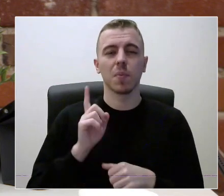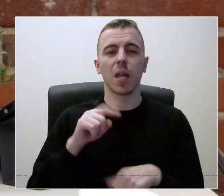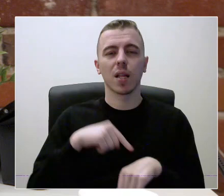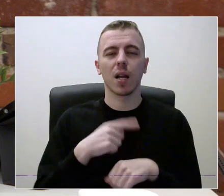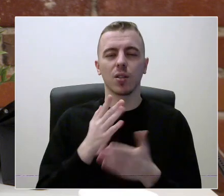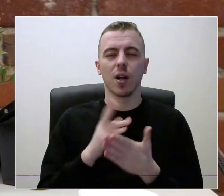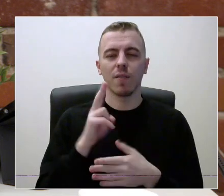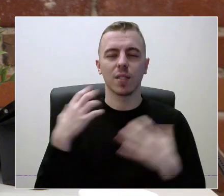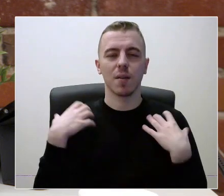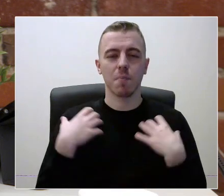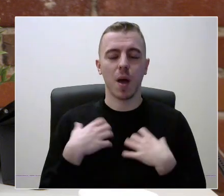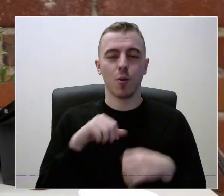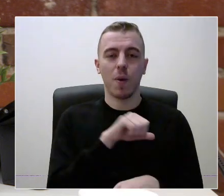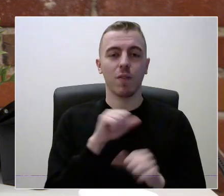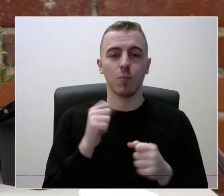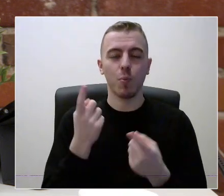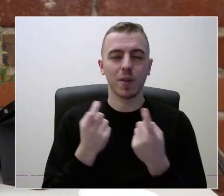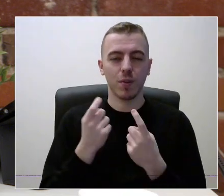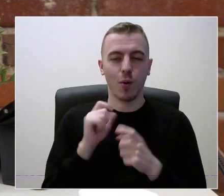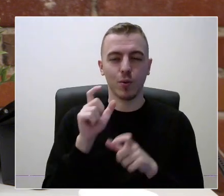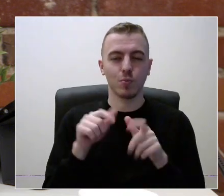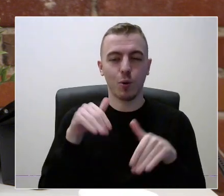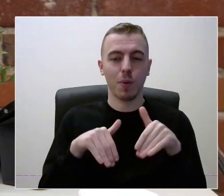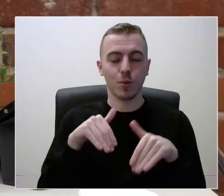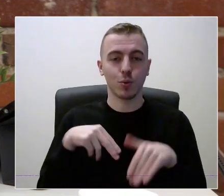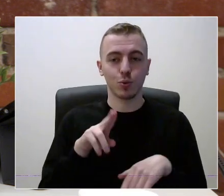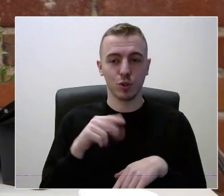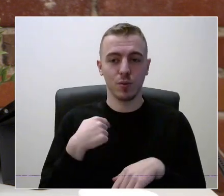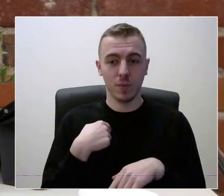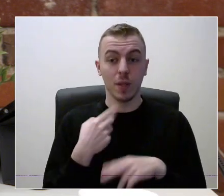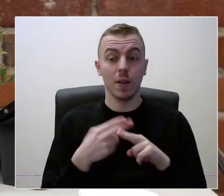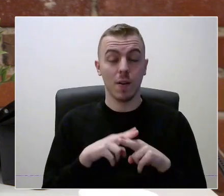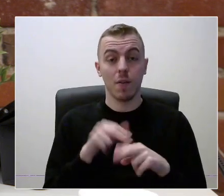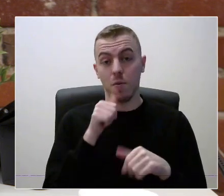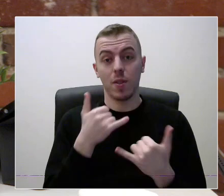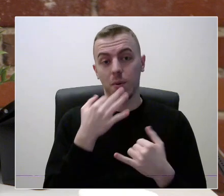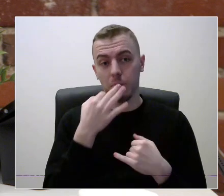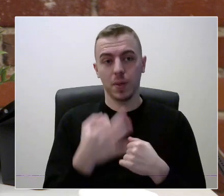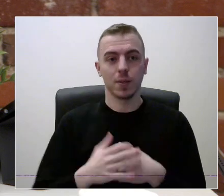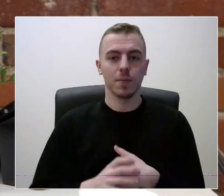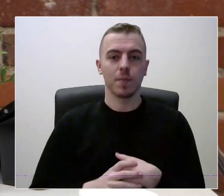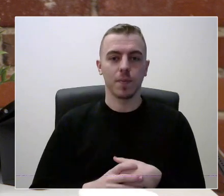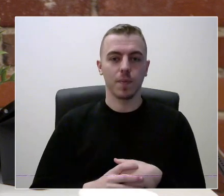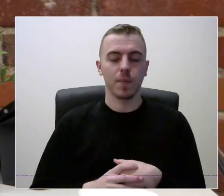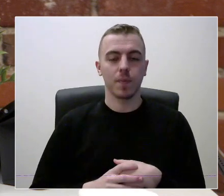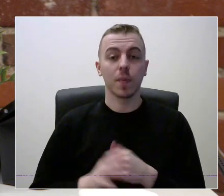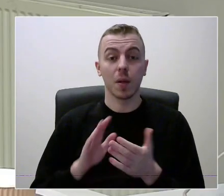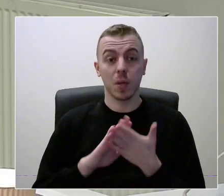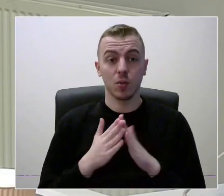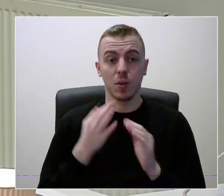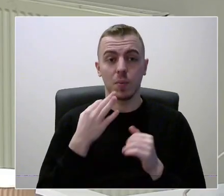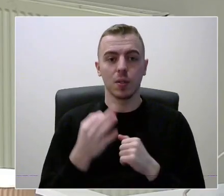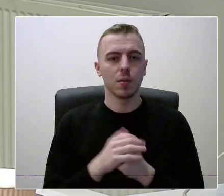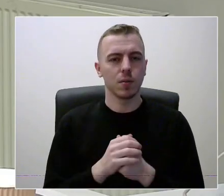gali jums padėti pritraukti rinkėjus, jeigu jūs dabar juos įvardinsit, tarkim, pasiruošę tą padaryti. Aš manau, kad dar